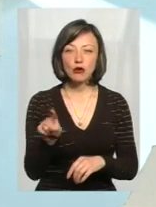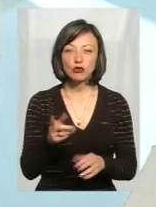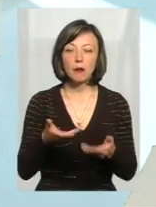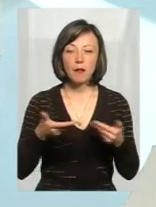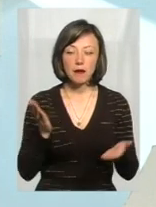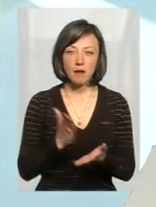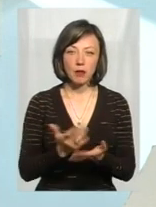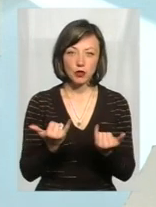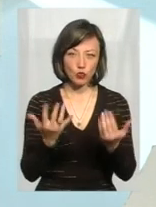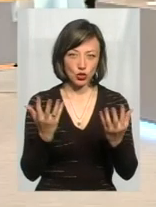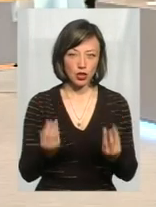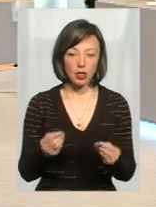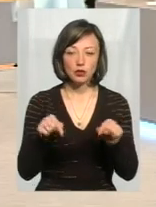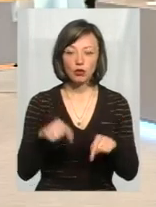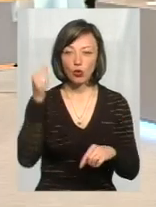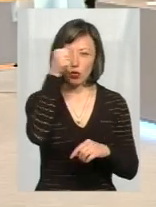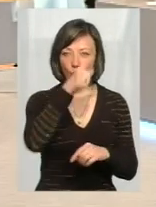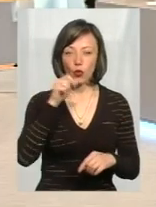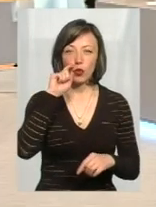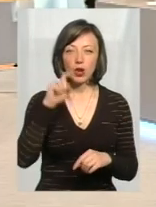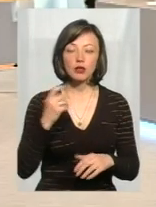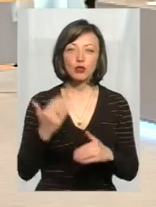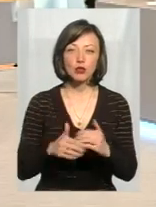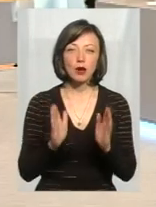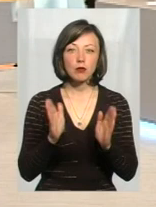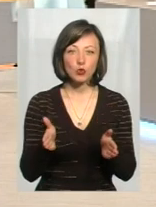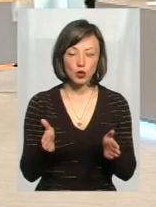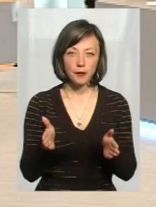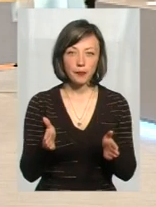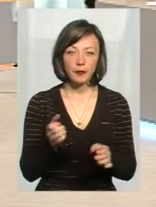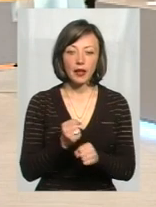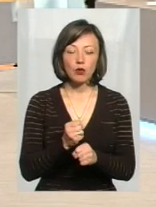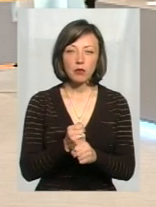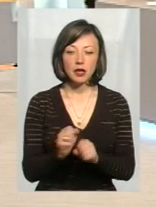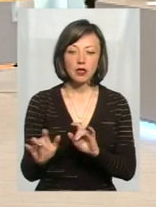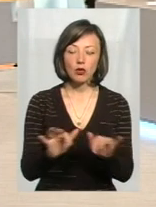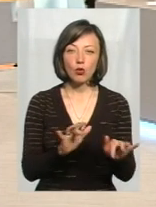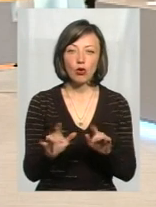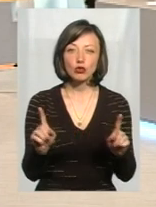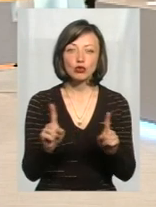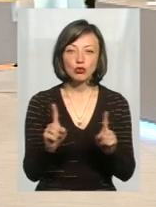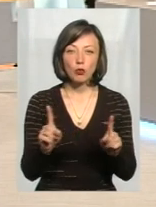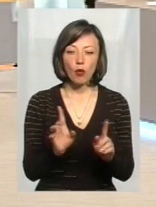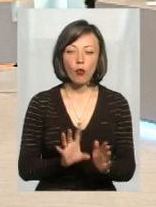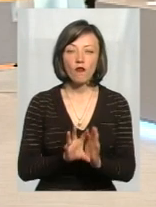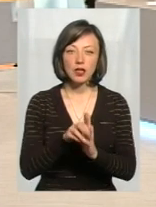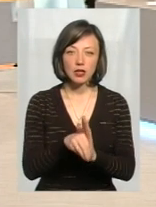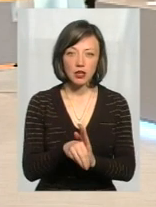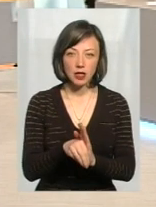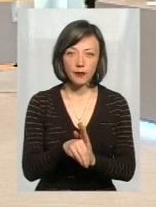на сьогоднішній день. Цього року Україна вже буде робити практичні кроки для того, щоб увійти